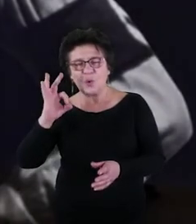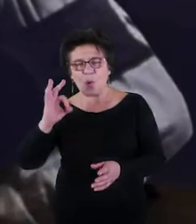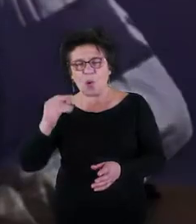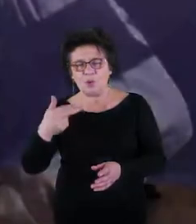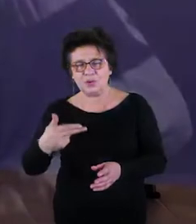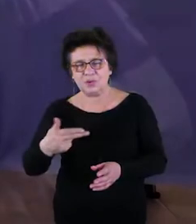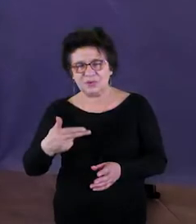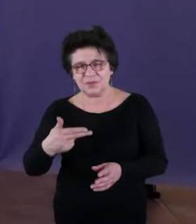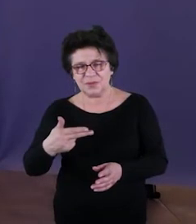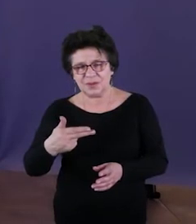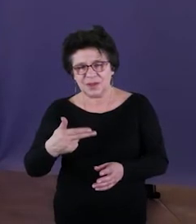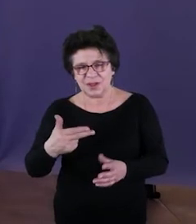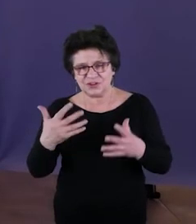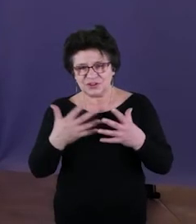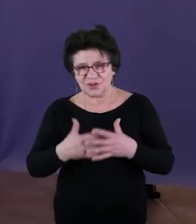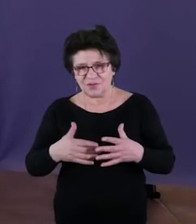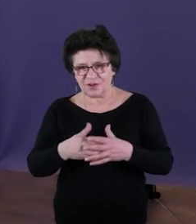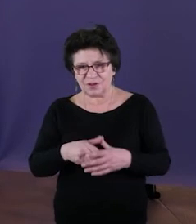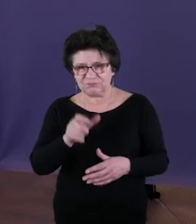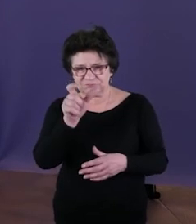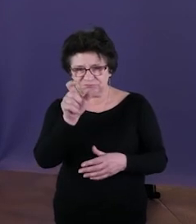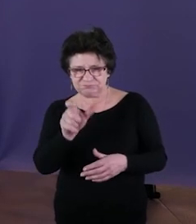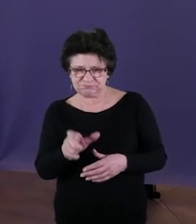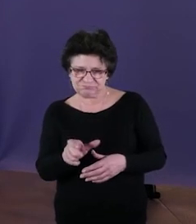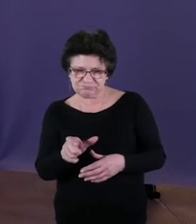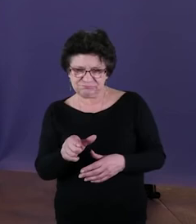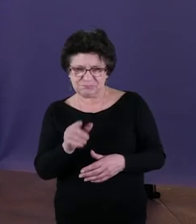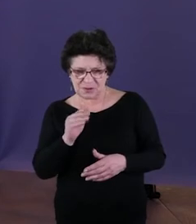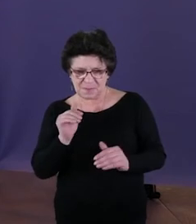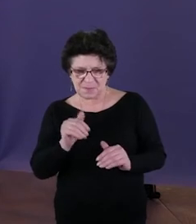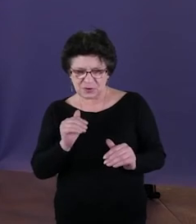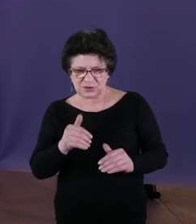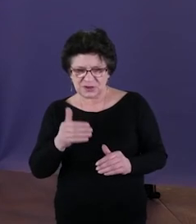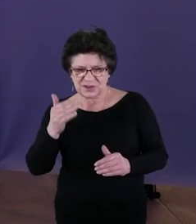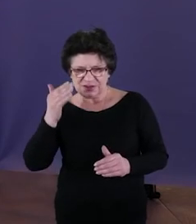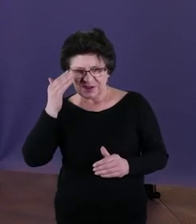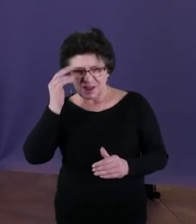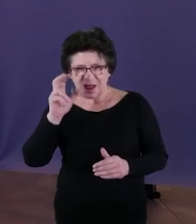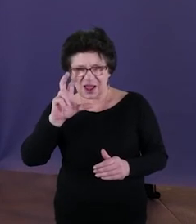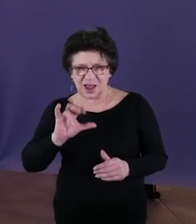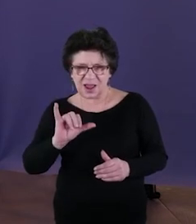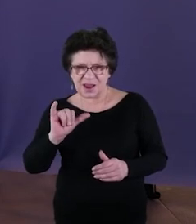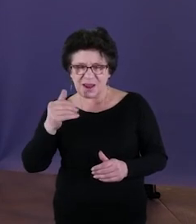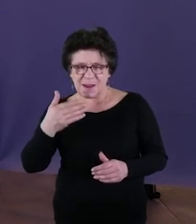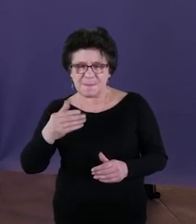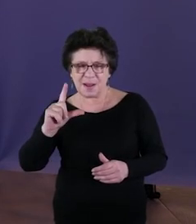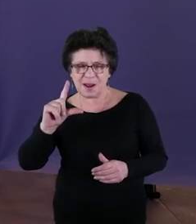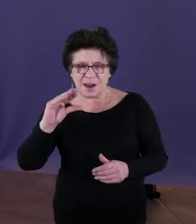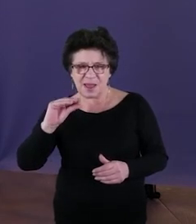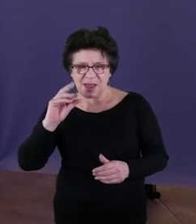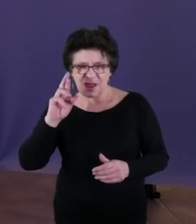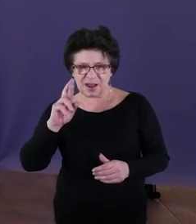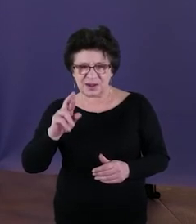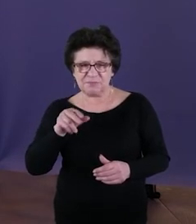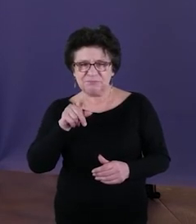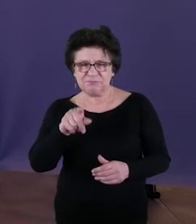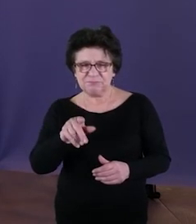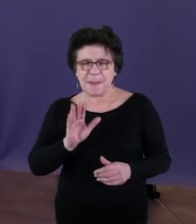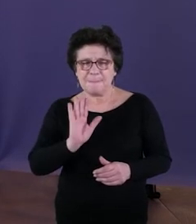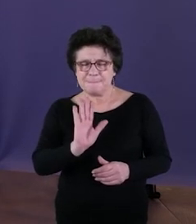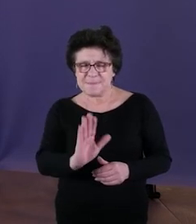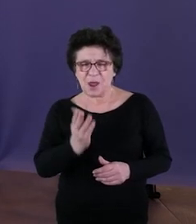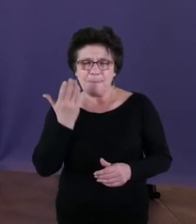tutaj pana którego każdy chyba zna himnera pokazałam ponieważ miał bardzo dużo